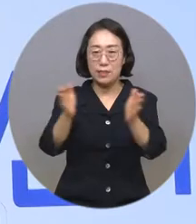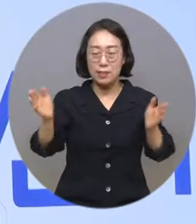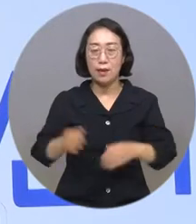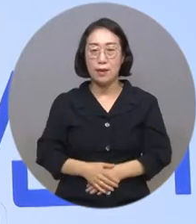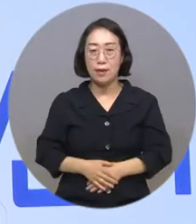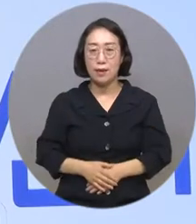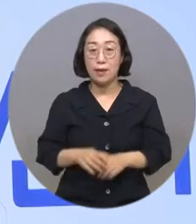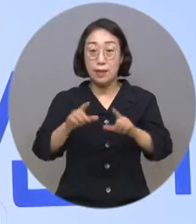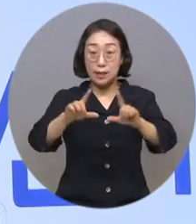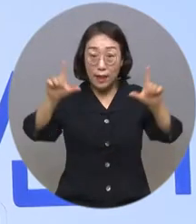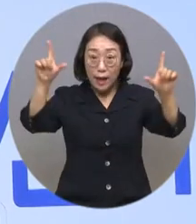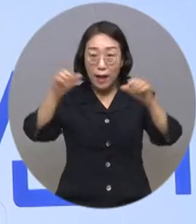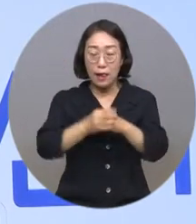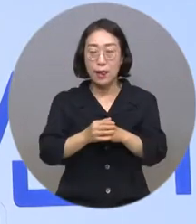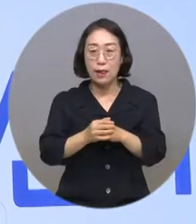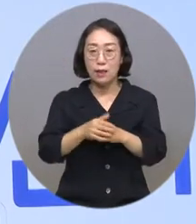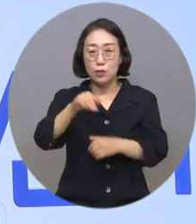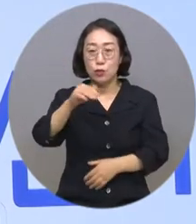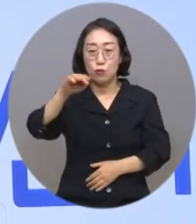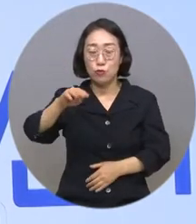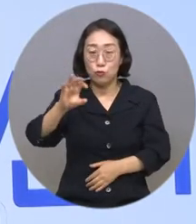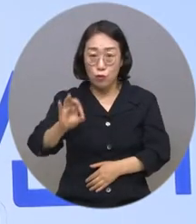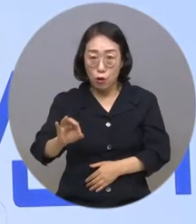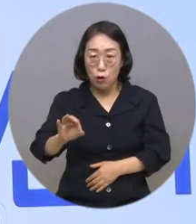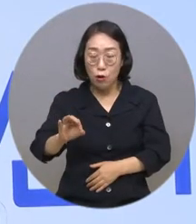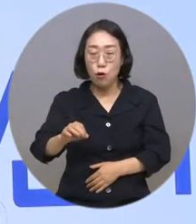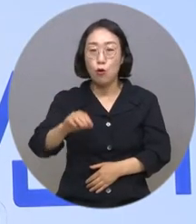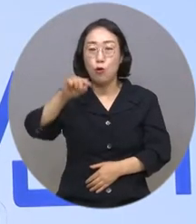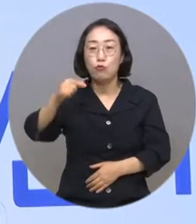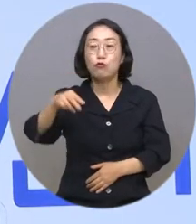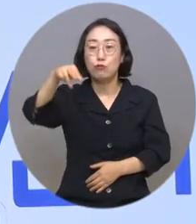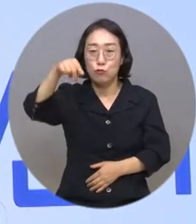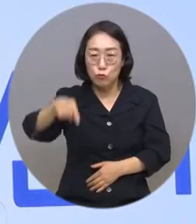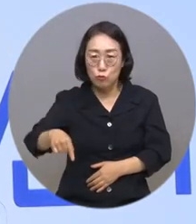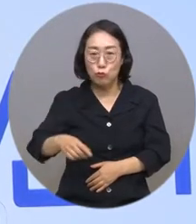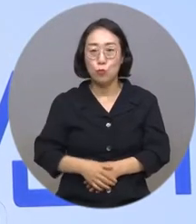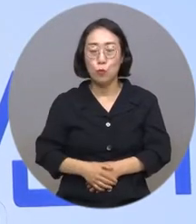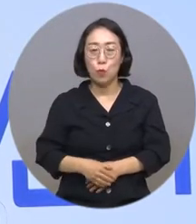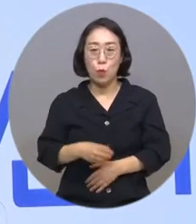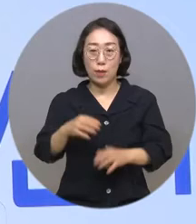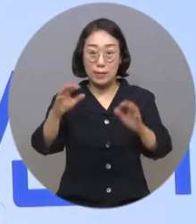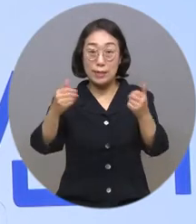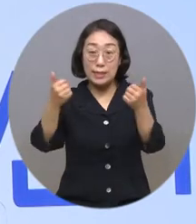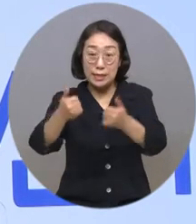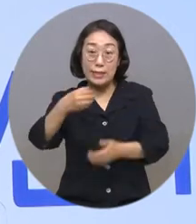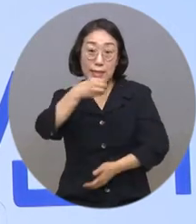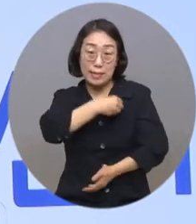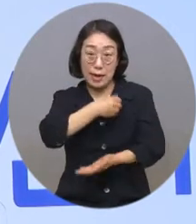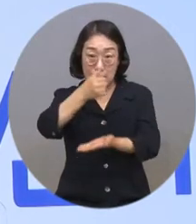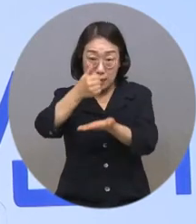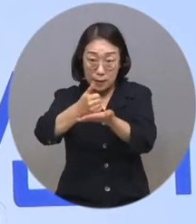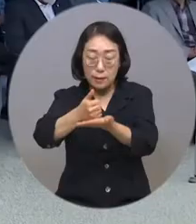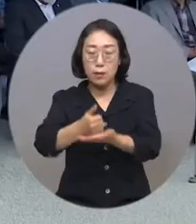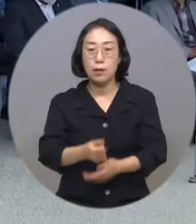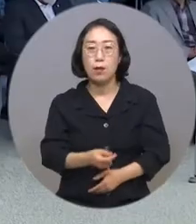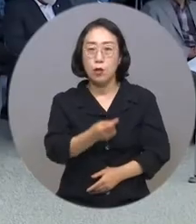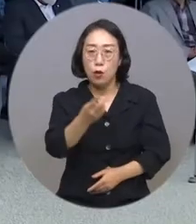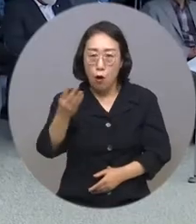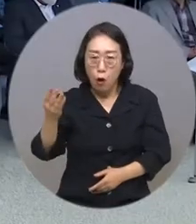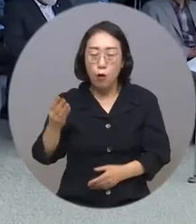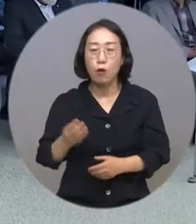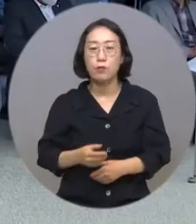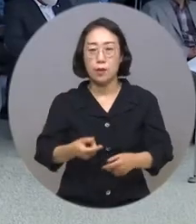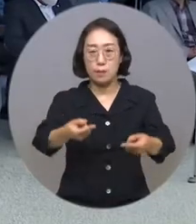이날 개소식에는 전춘성 진안군수, 김민규 진안군의회 의장을 비롯한 군의회 의원들,